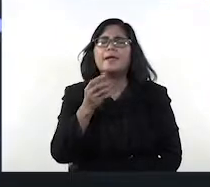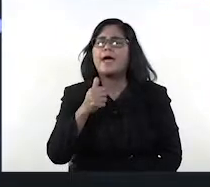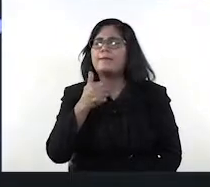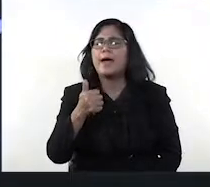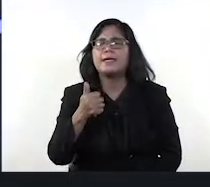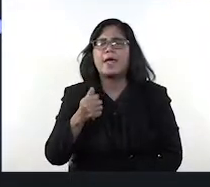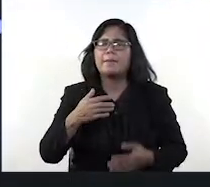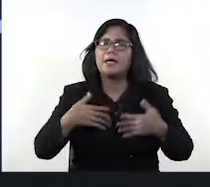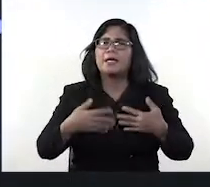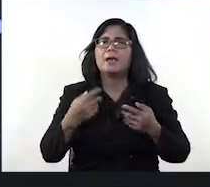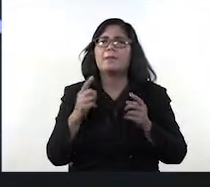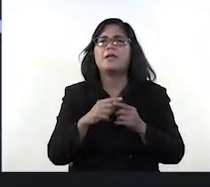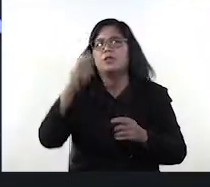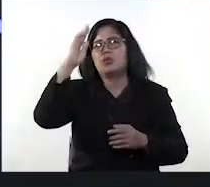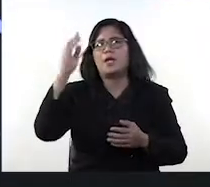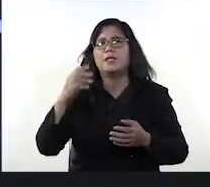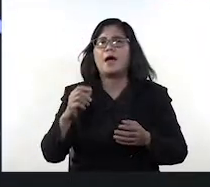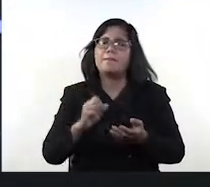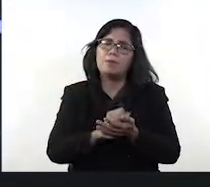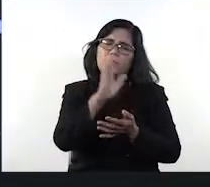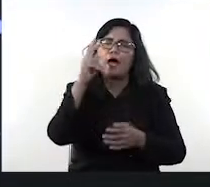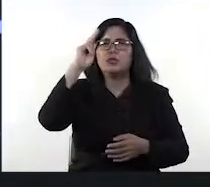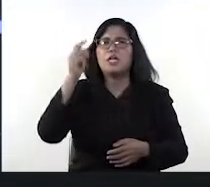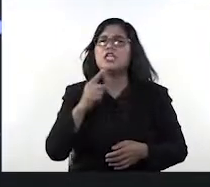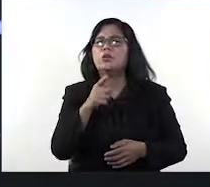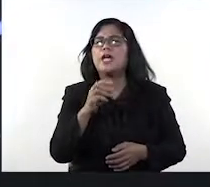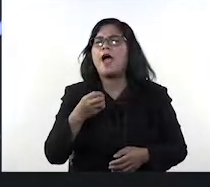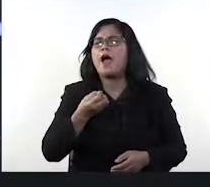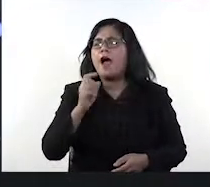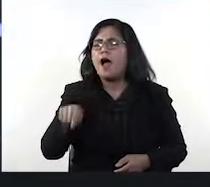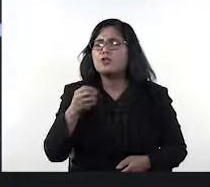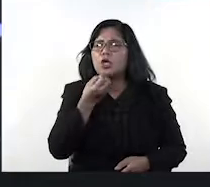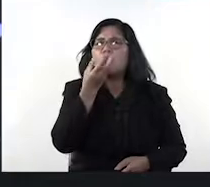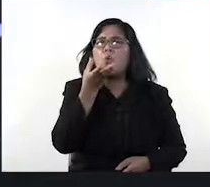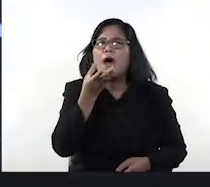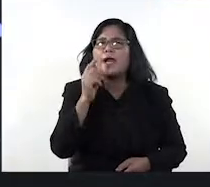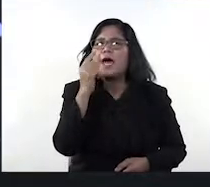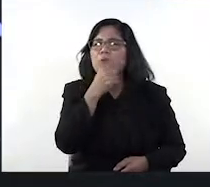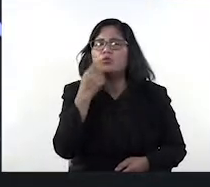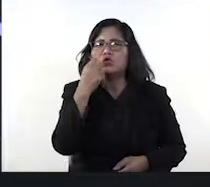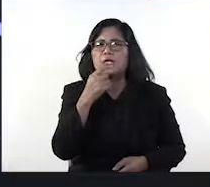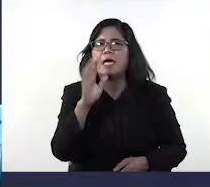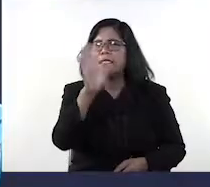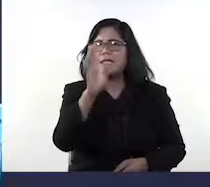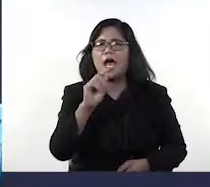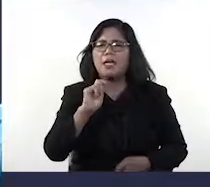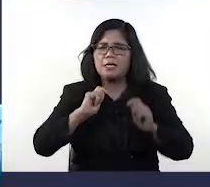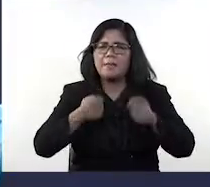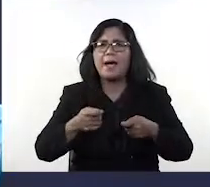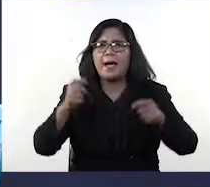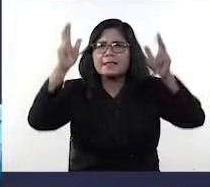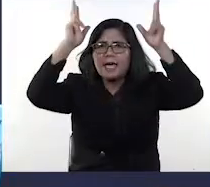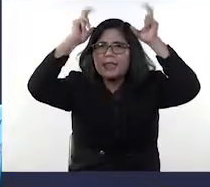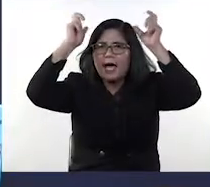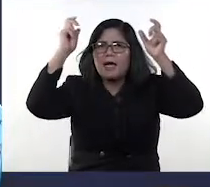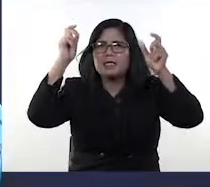kepada Tuhan yang memuliakan Tuhan itu harus keluar mulut kita Hai mulut kita jangan dipakai setan saudara